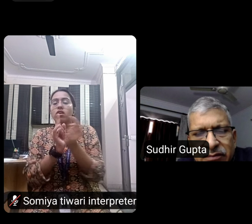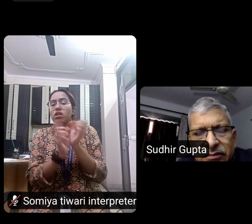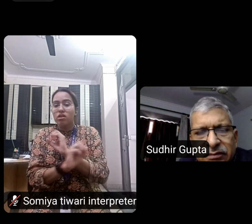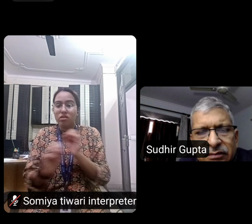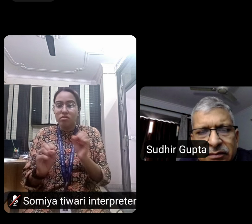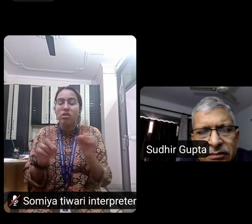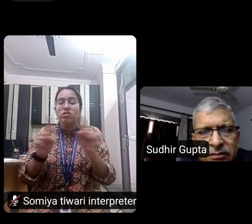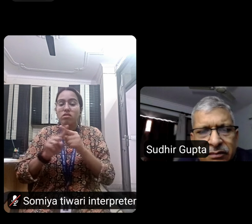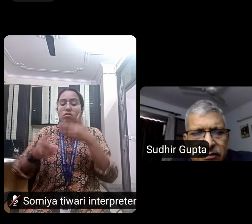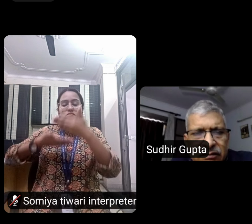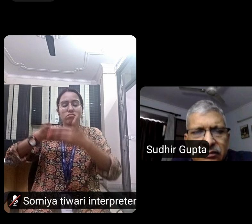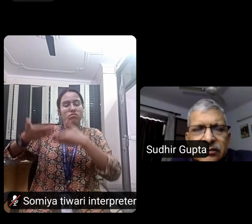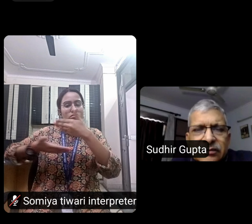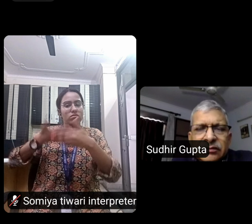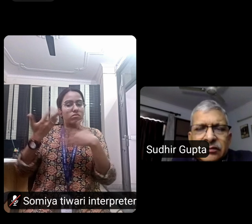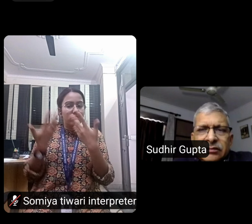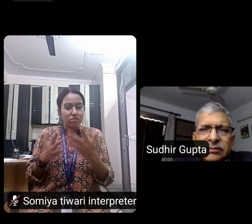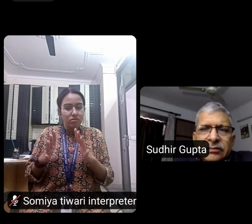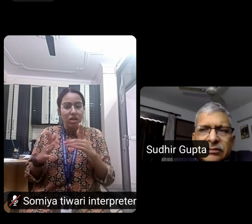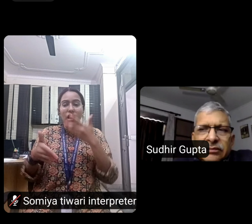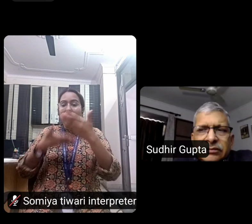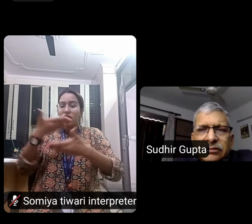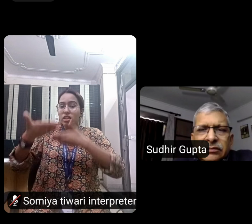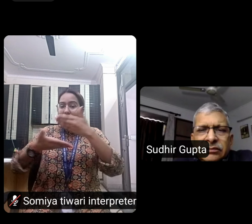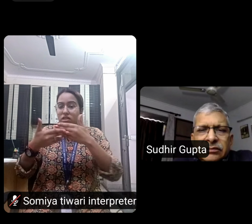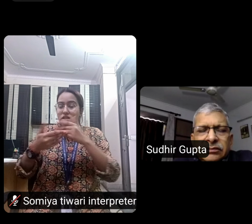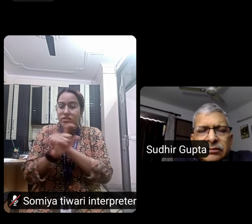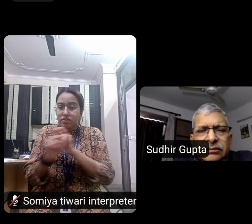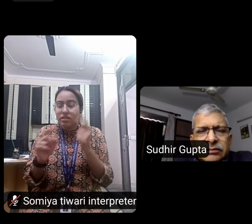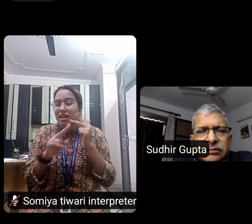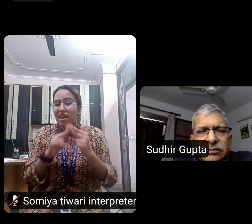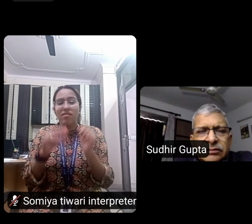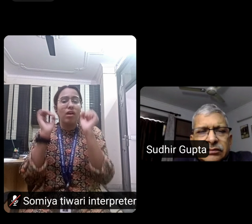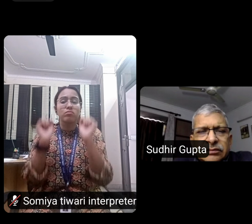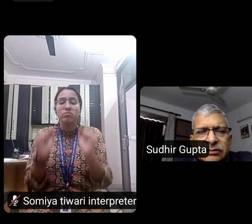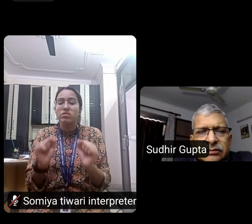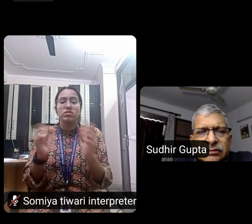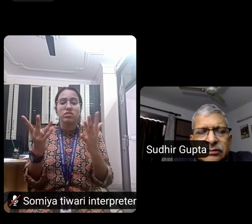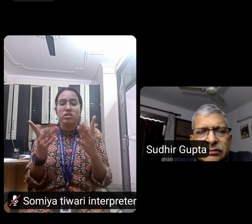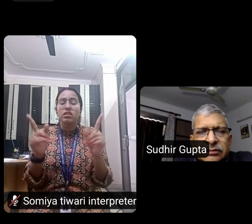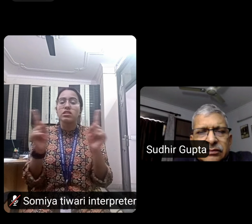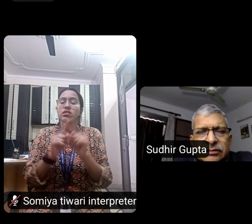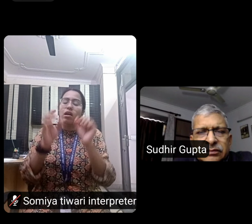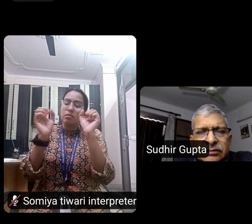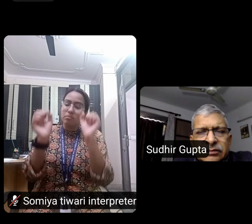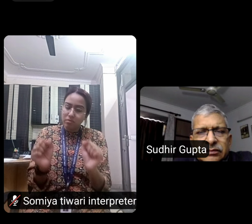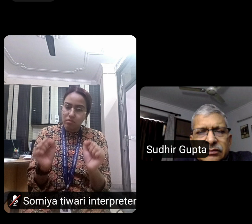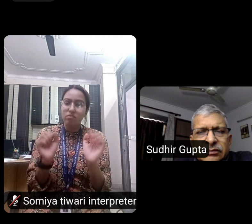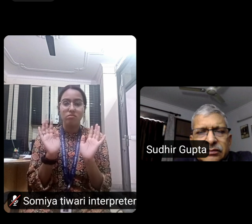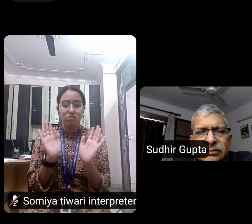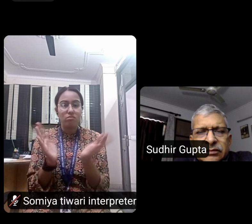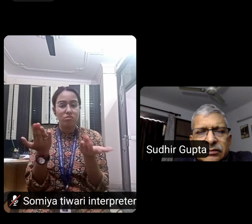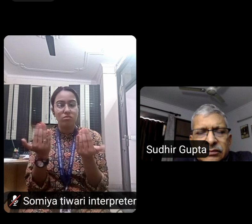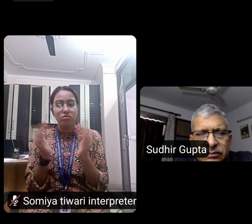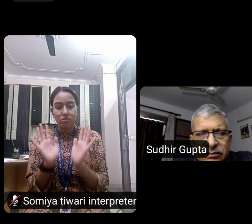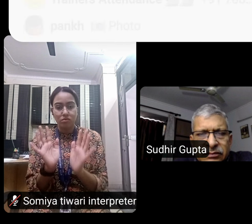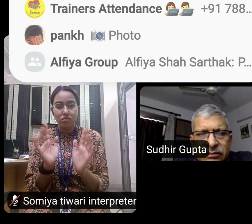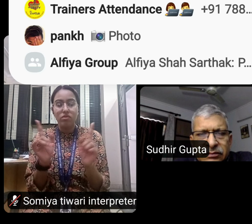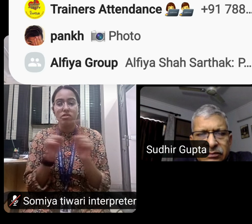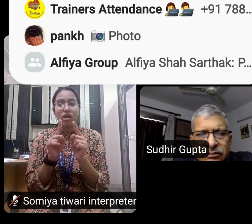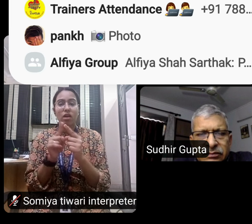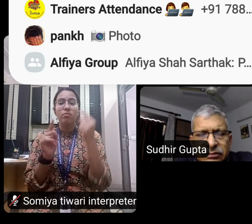विद थेरेपी जैसे अगर बच्चा बैठ नहीं रहा है तो सिटिंग आ जाती है थेरेपी के बाद, बच्चा